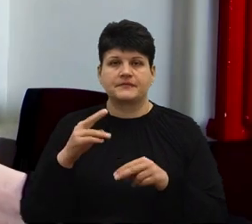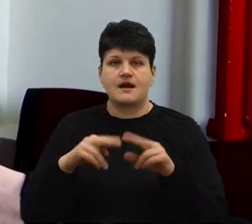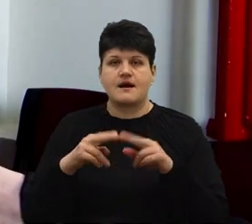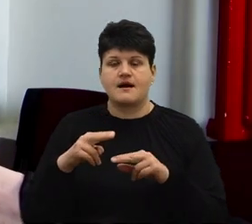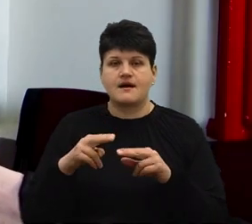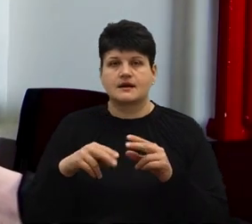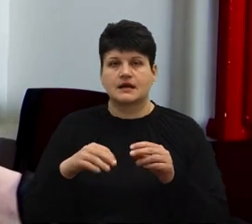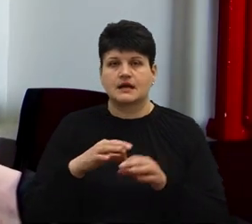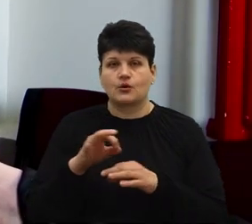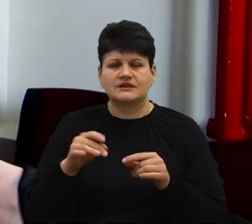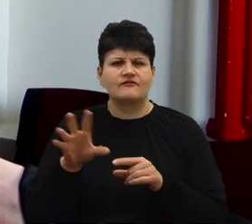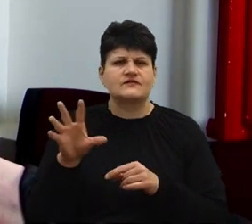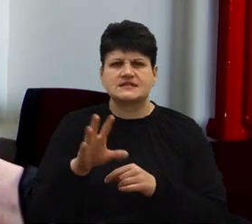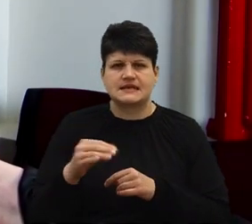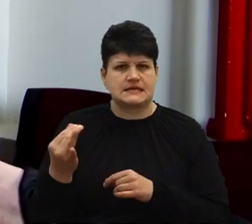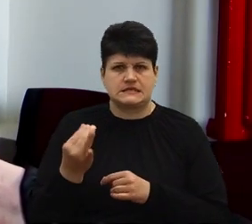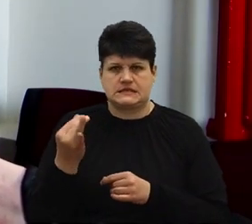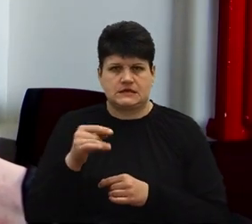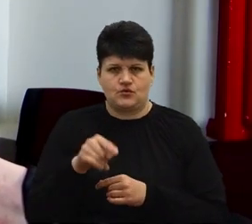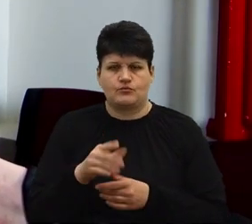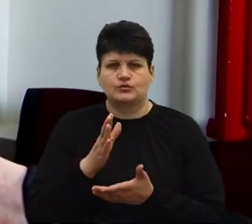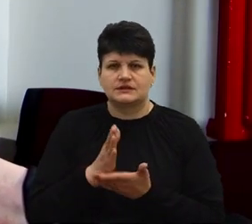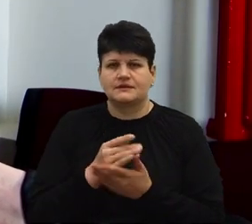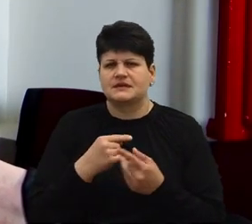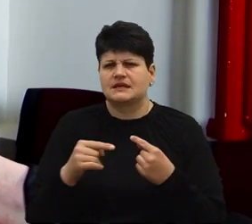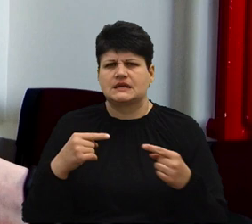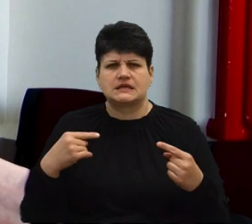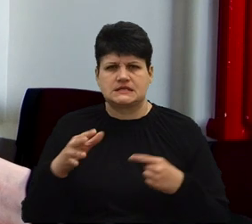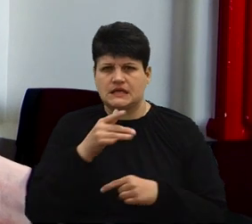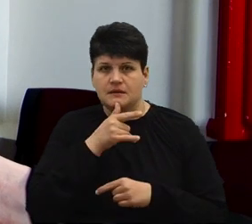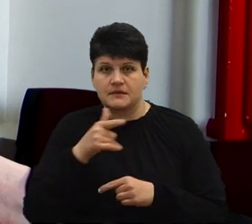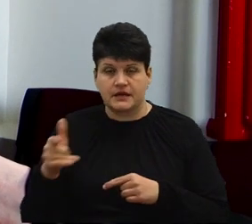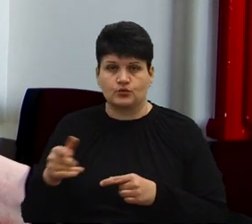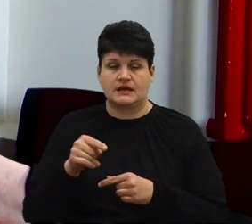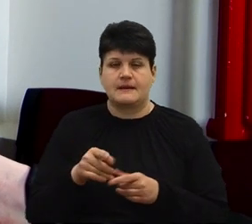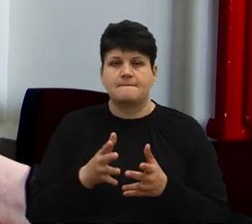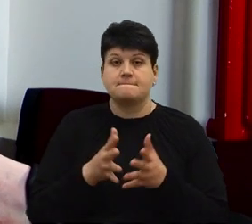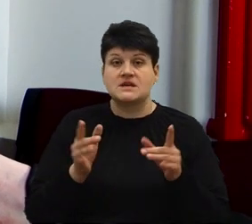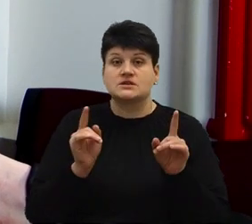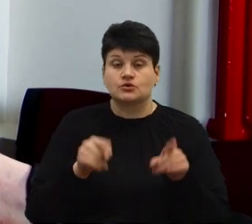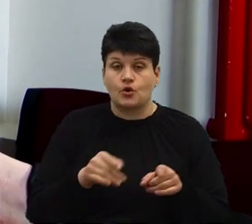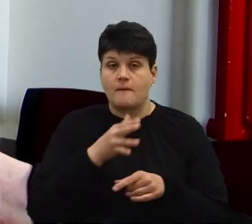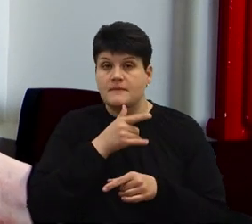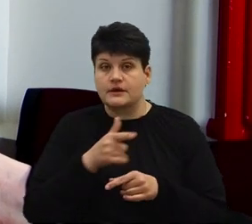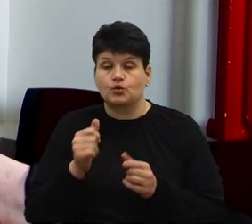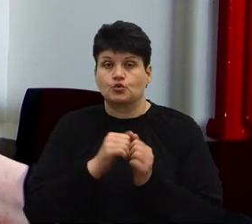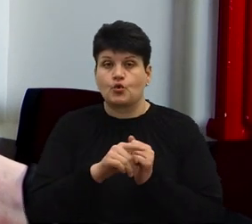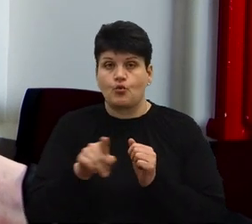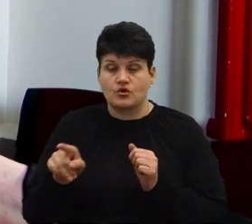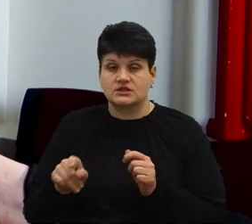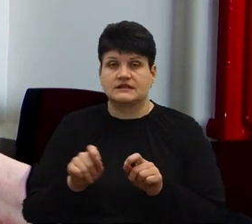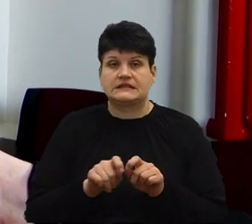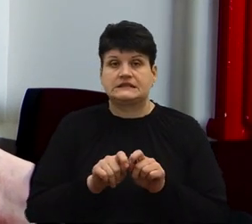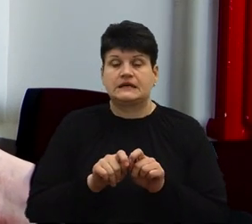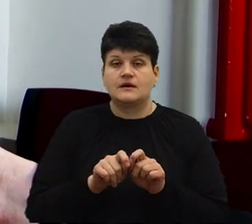що там все цікаво тому що там розкрити різні періоди більше того періоду кожний розкривав розкривав